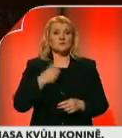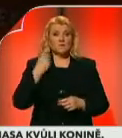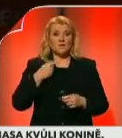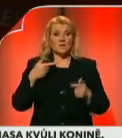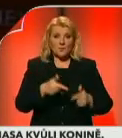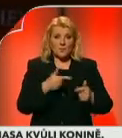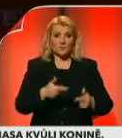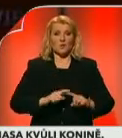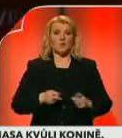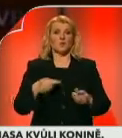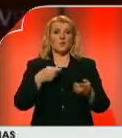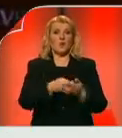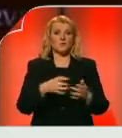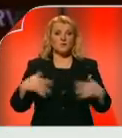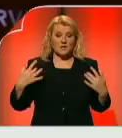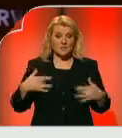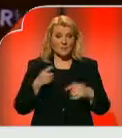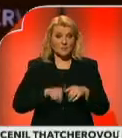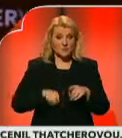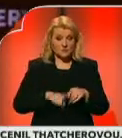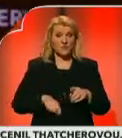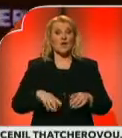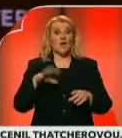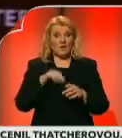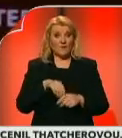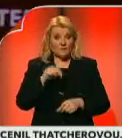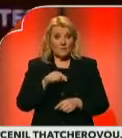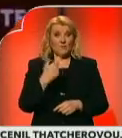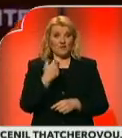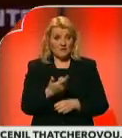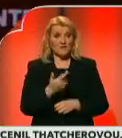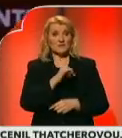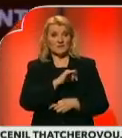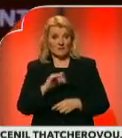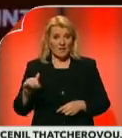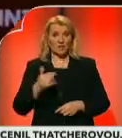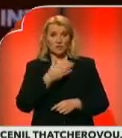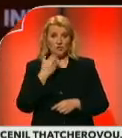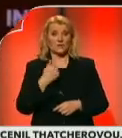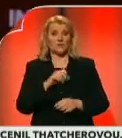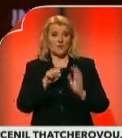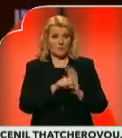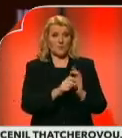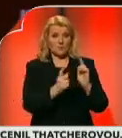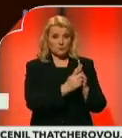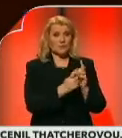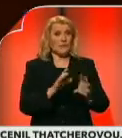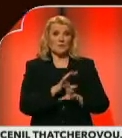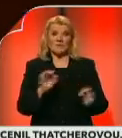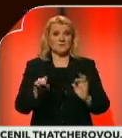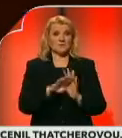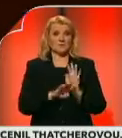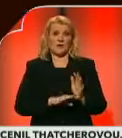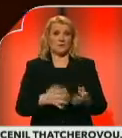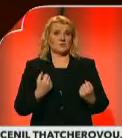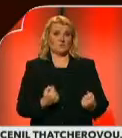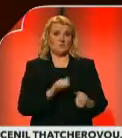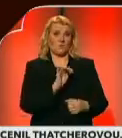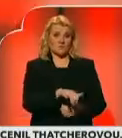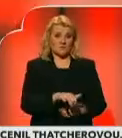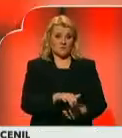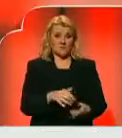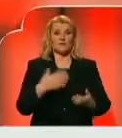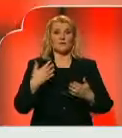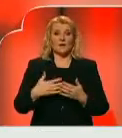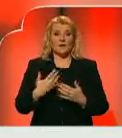podpory, dávek zdravotně postiženým a tam to celých 20 let probíhalo směrem k České poště bez zákonného zmocnění a proto